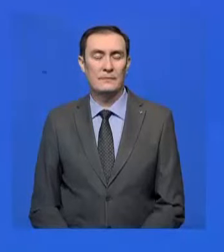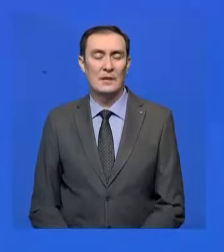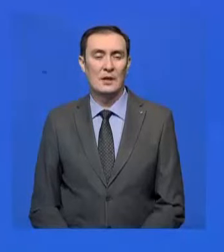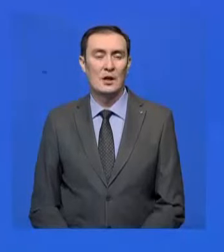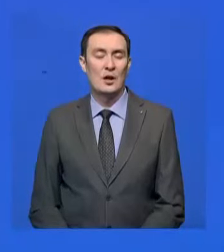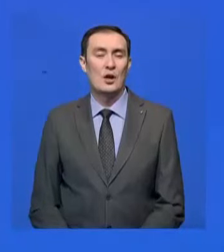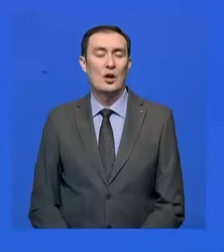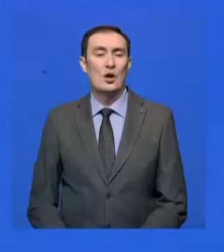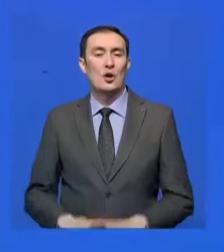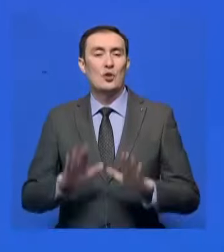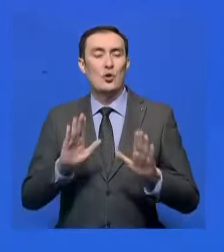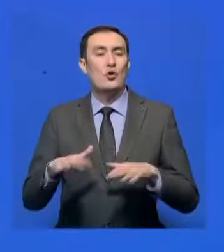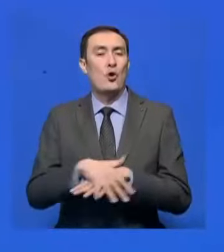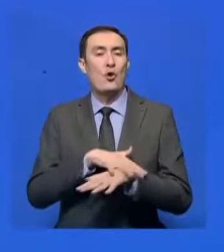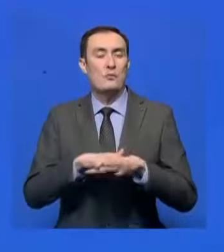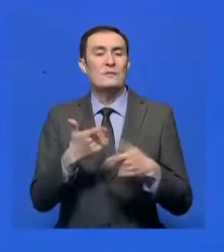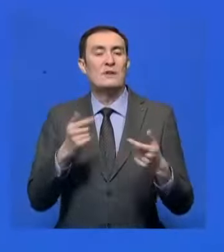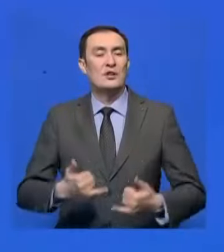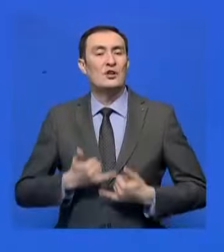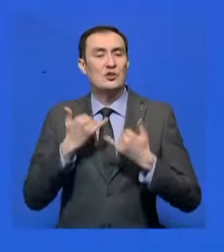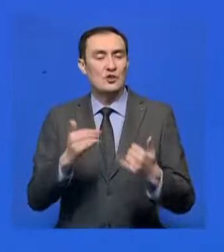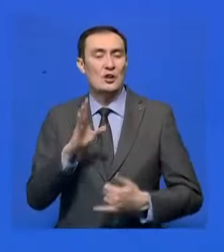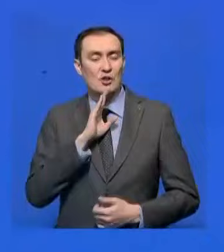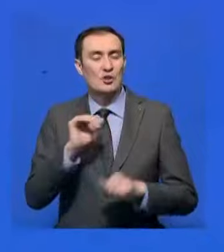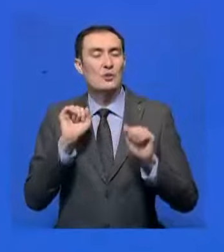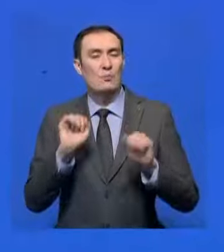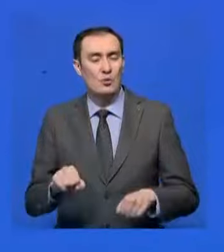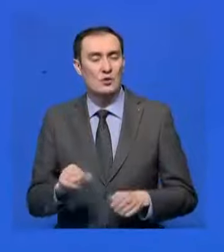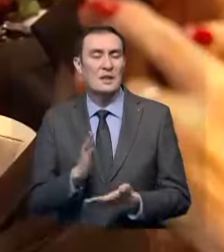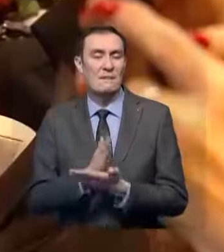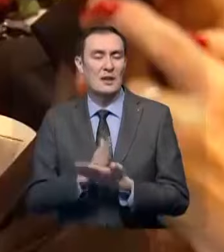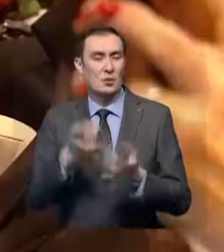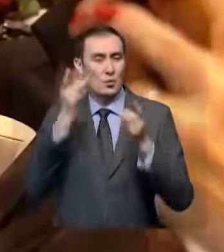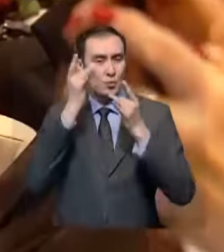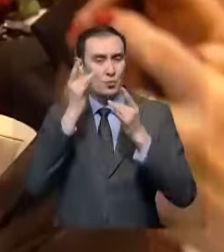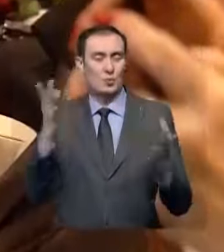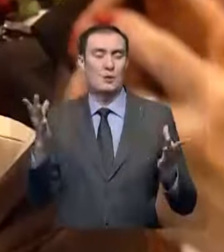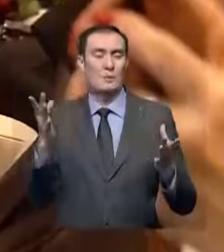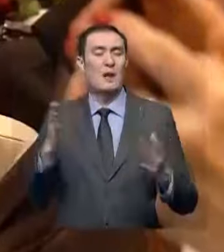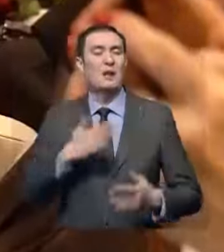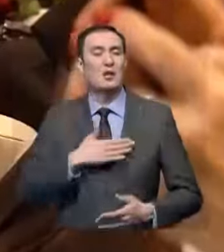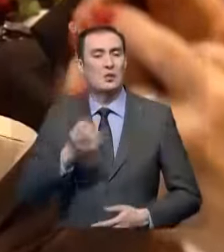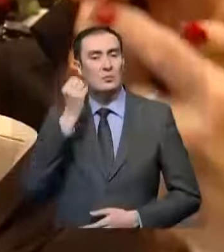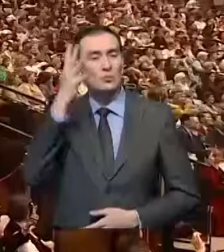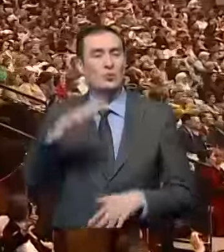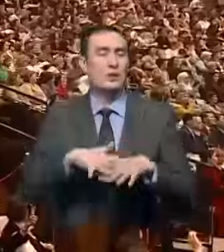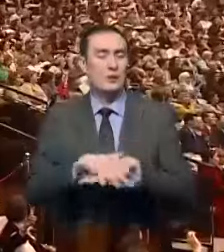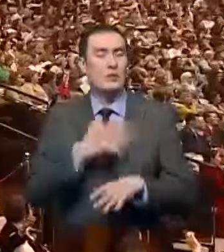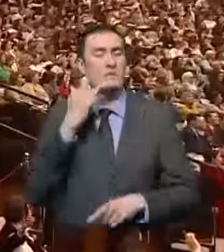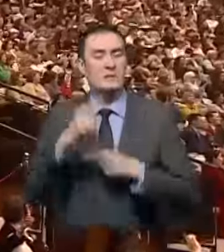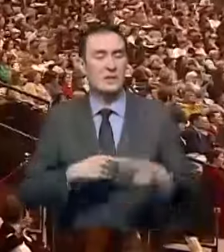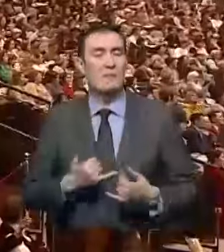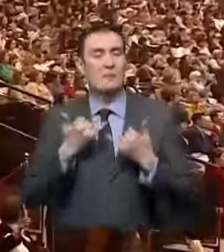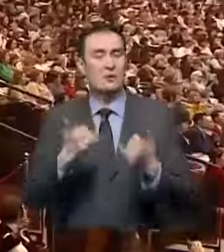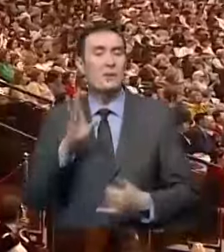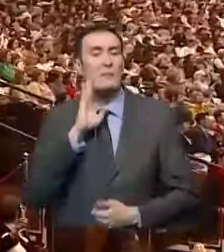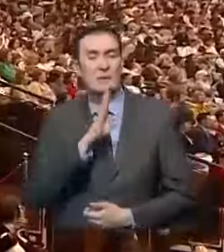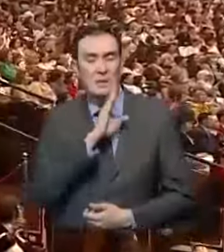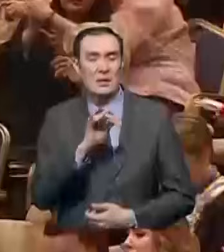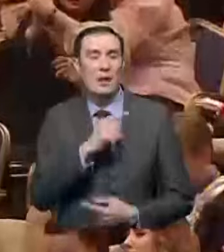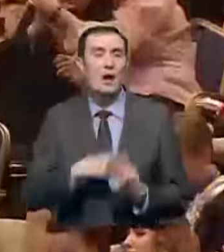Только то общество, в котором чтят женщин, можно назвать культурным и цивилизованным. Наш мудрый народ всегда почитал матерей